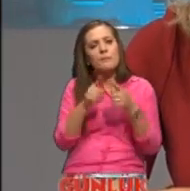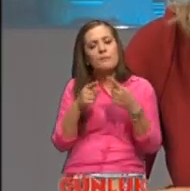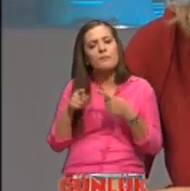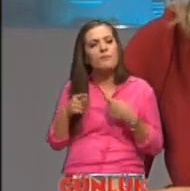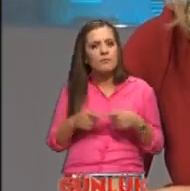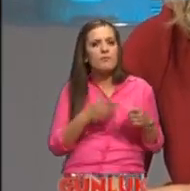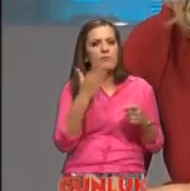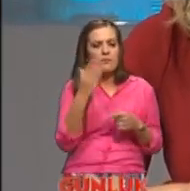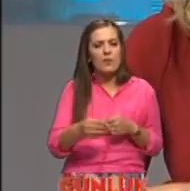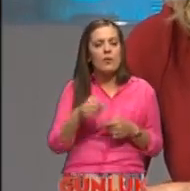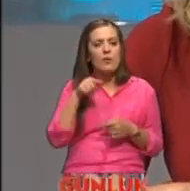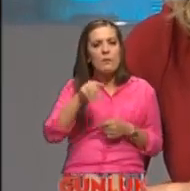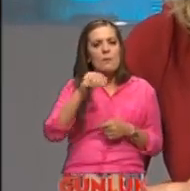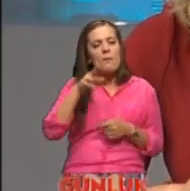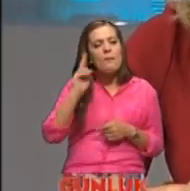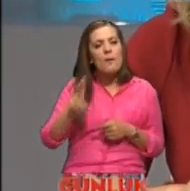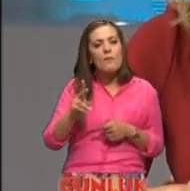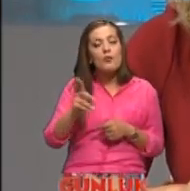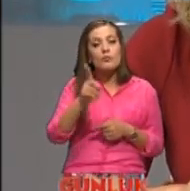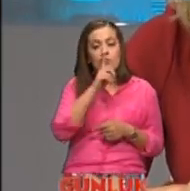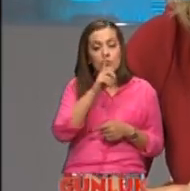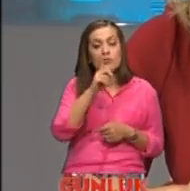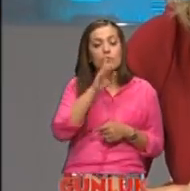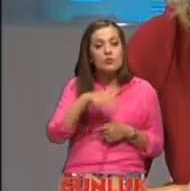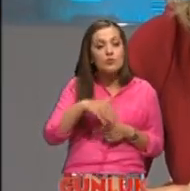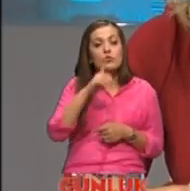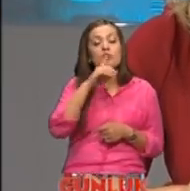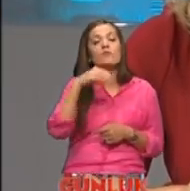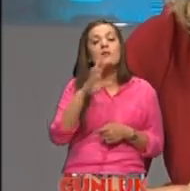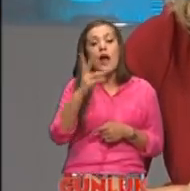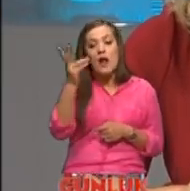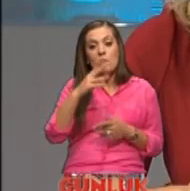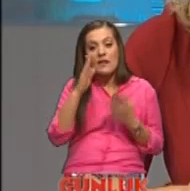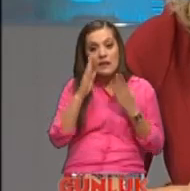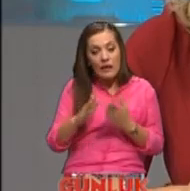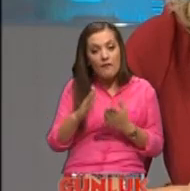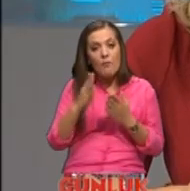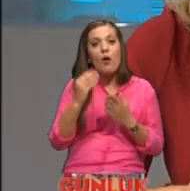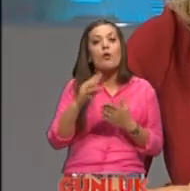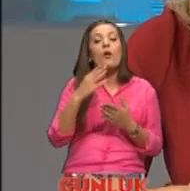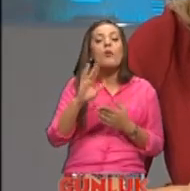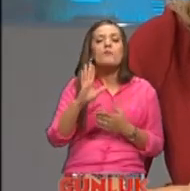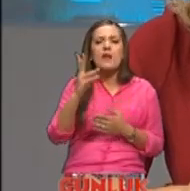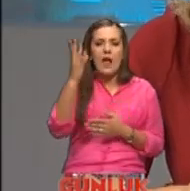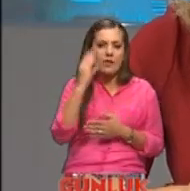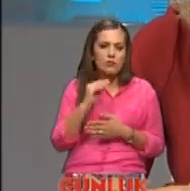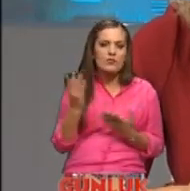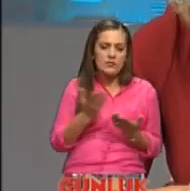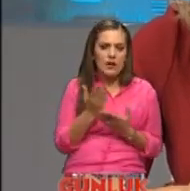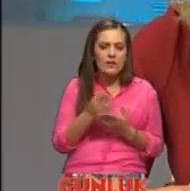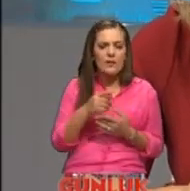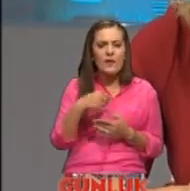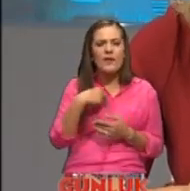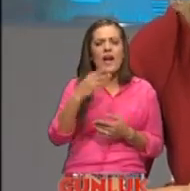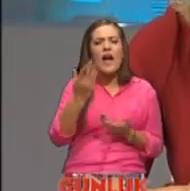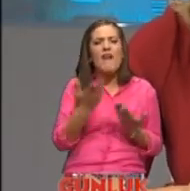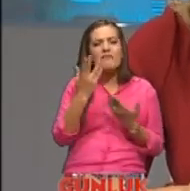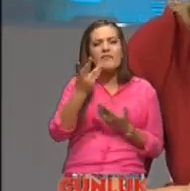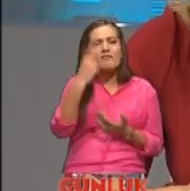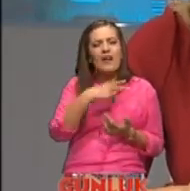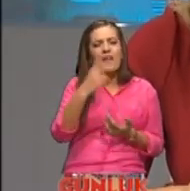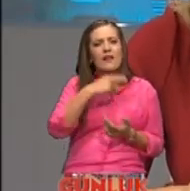farklılık gösteriyor. Bebeğin susup susmayacağını, ağlamasının devamının gelip gelmeyeceğini anlıyorsunuz zaten.